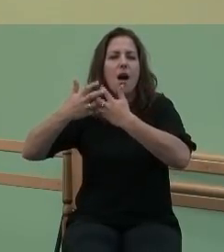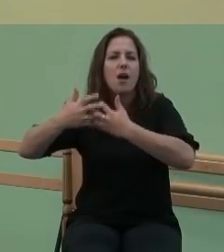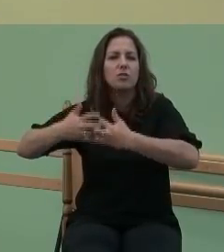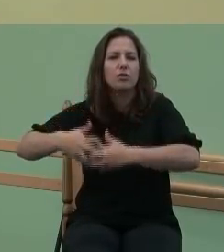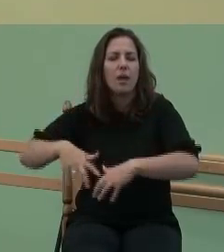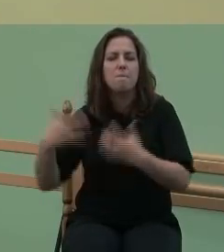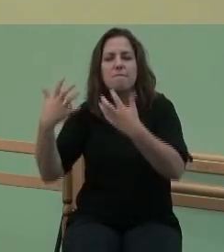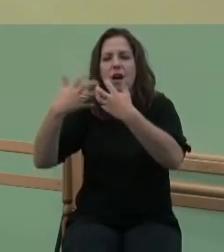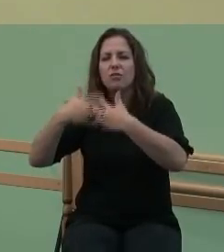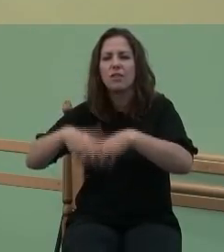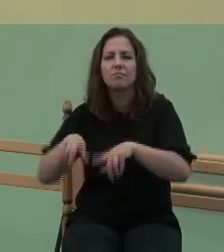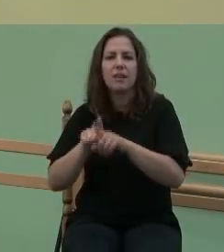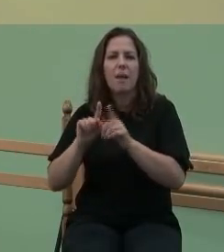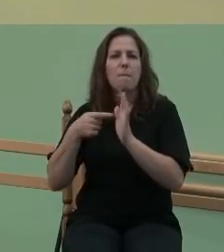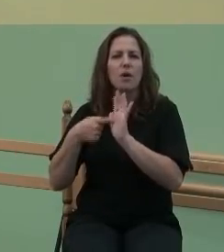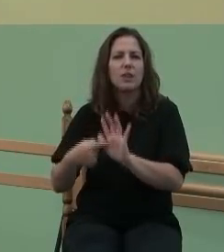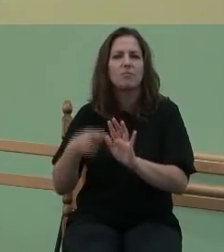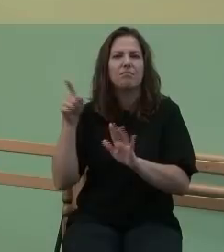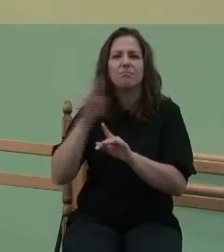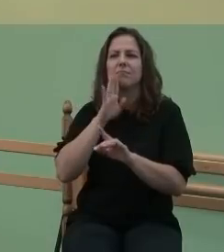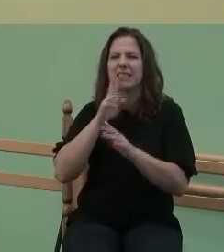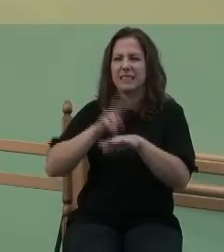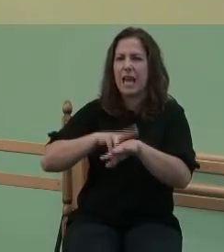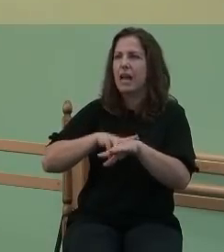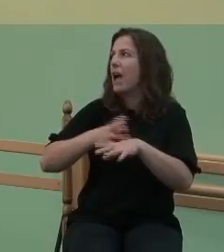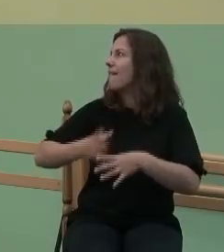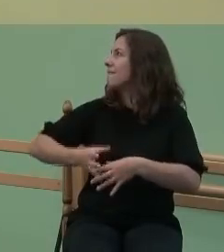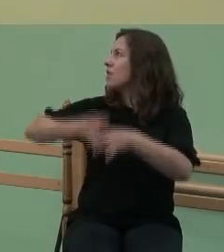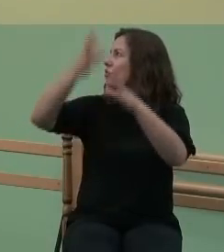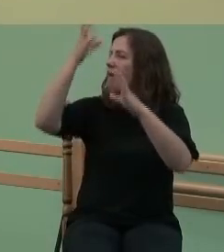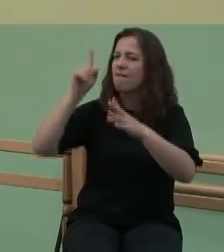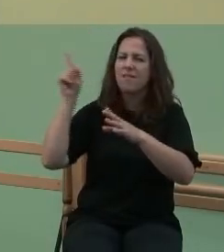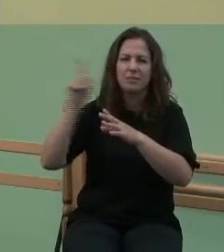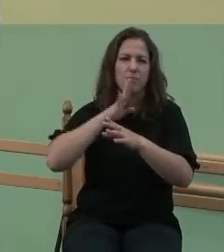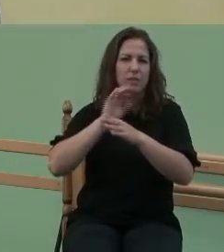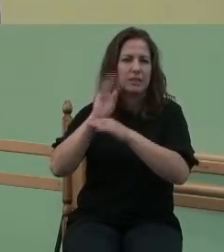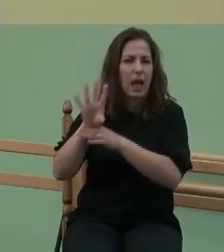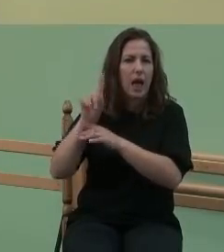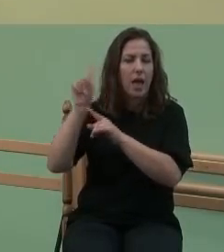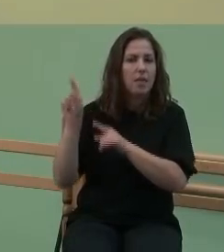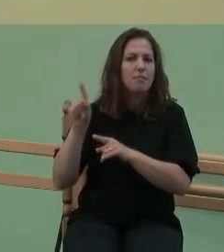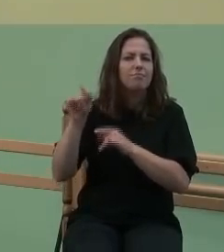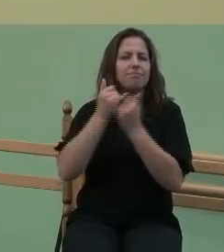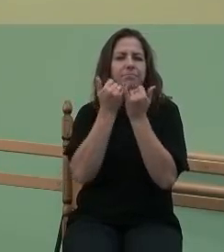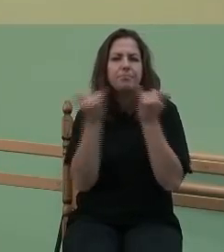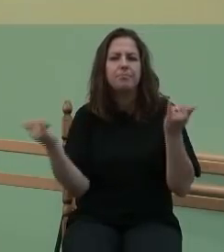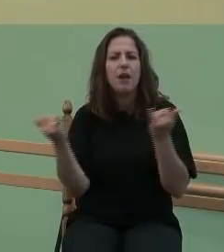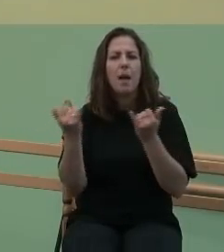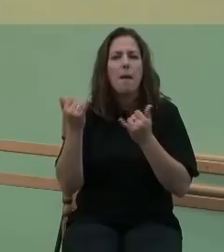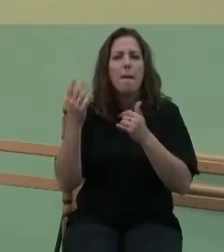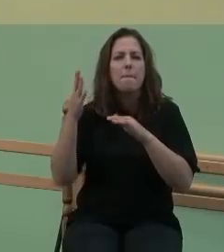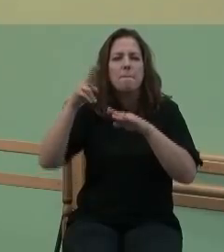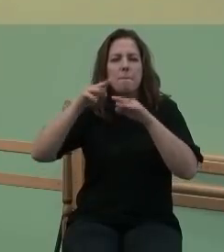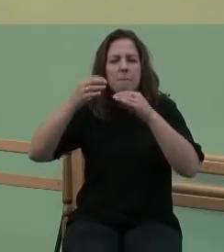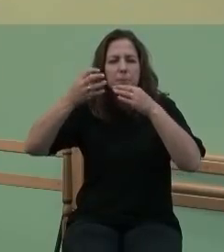Tak jak maszyneria, ja tutaj pokazałam, to jest chyba zegar wieżowy, to co tam jest na tym moim slajdzie. To są różnego rodzaju przekładnie,